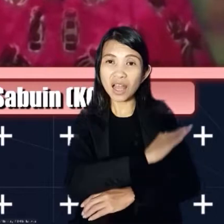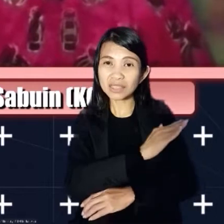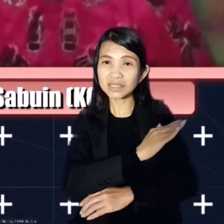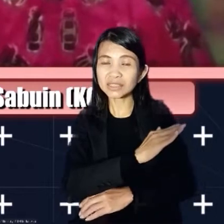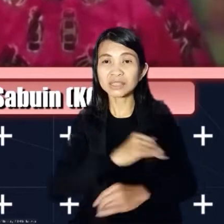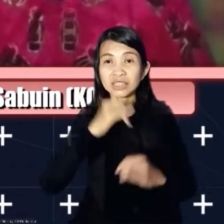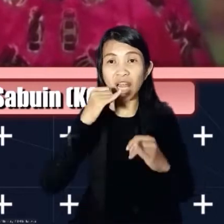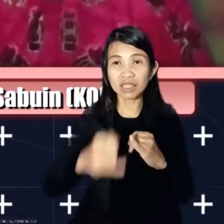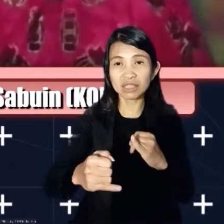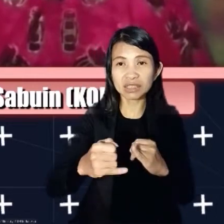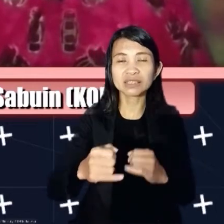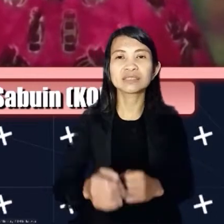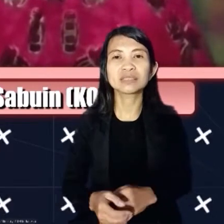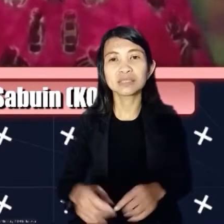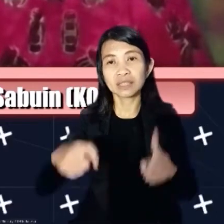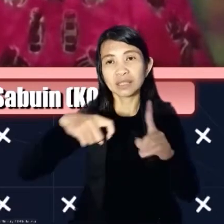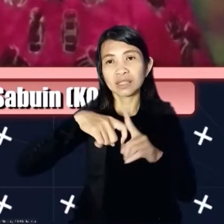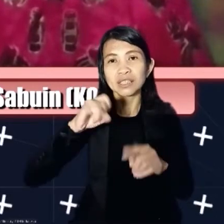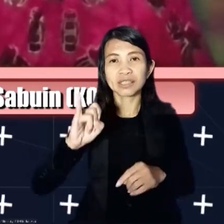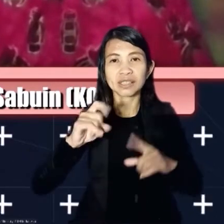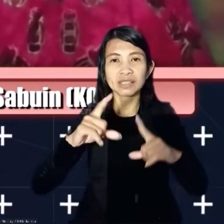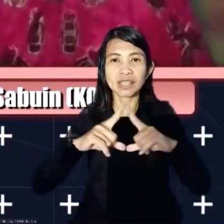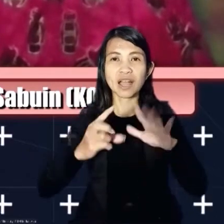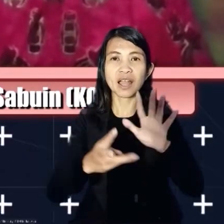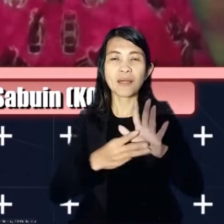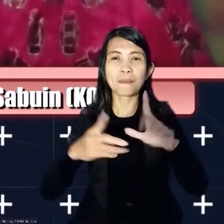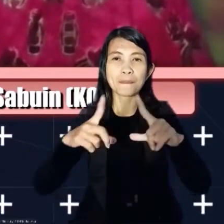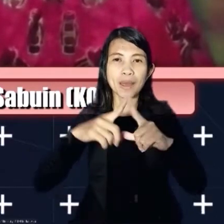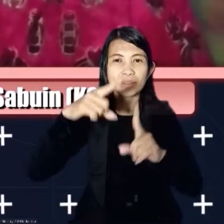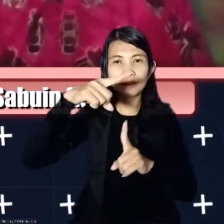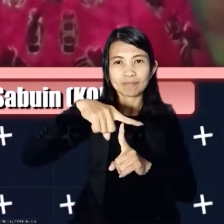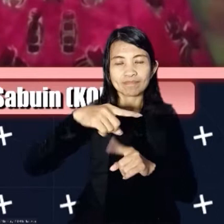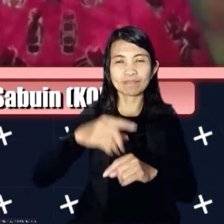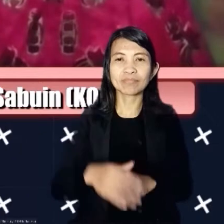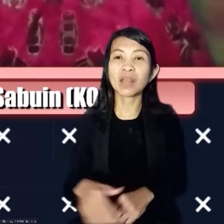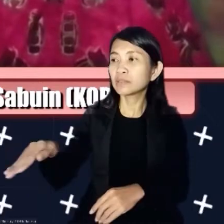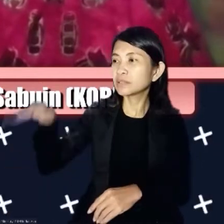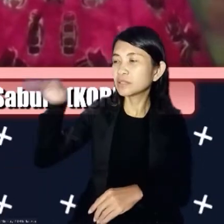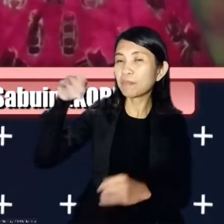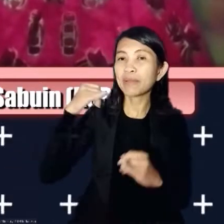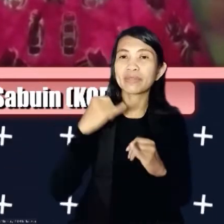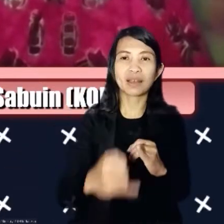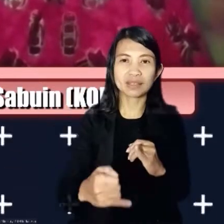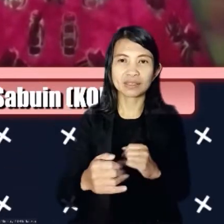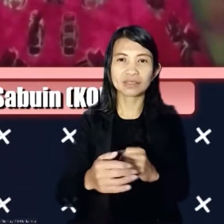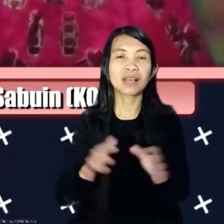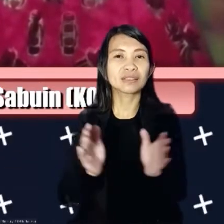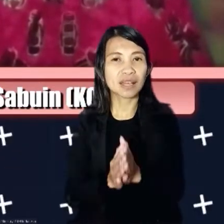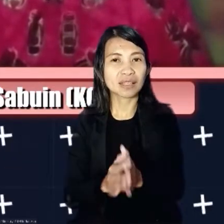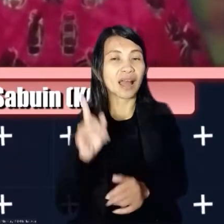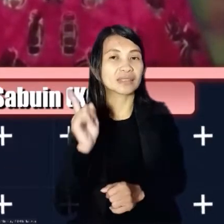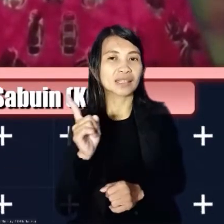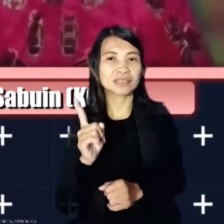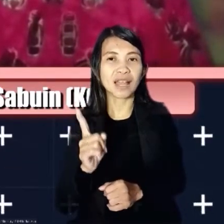mengajarkan tentang adanya zaman akhir dan adanya hari kiamat